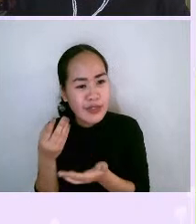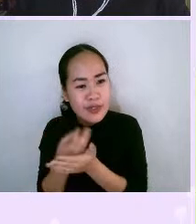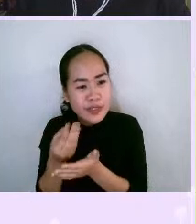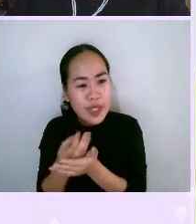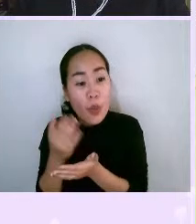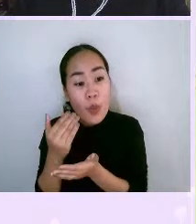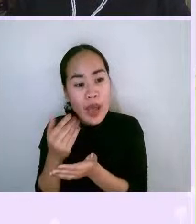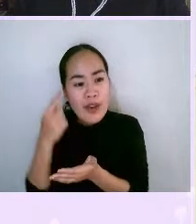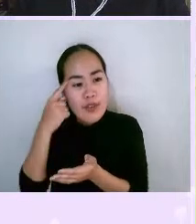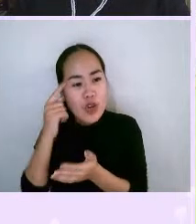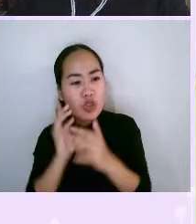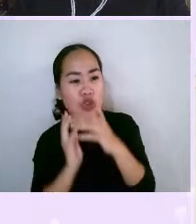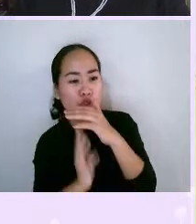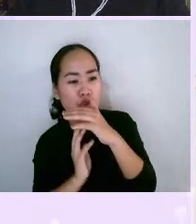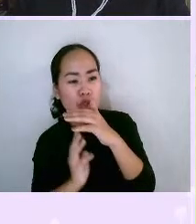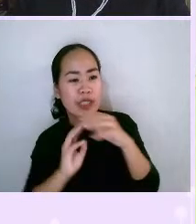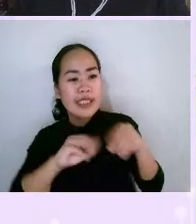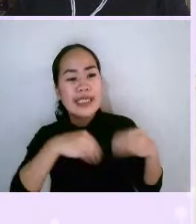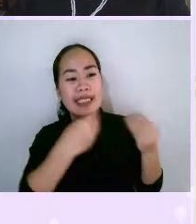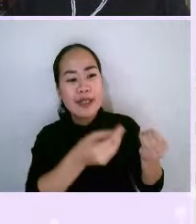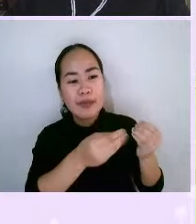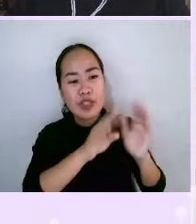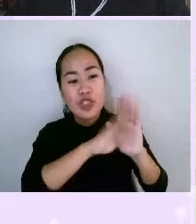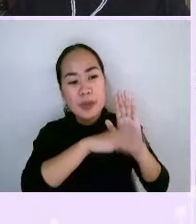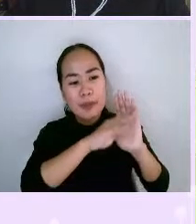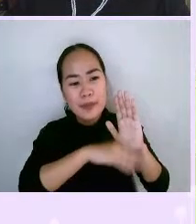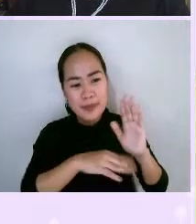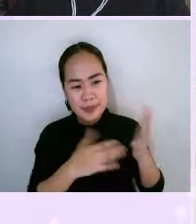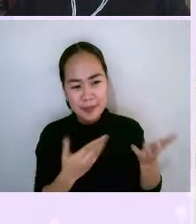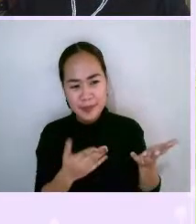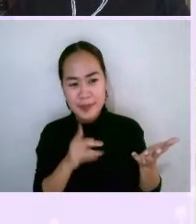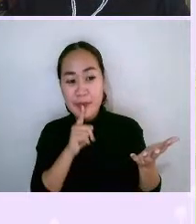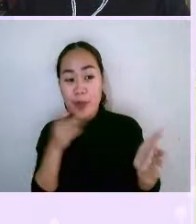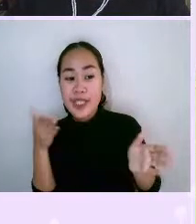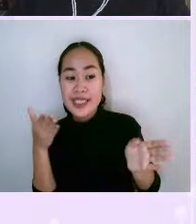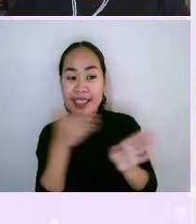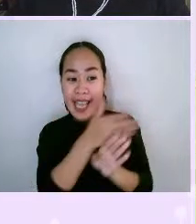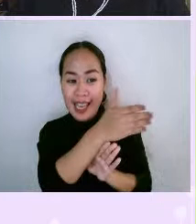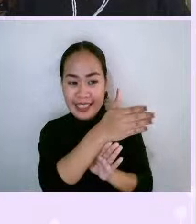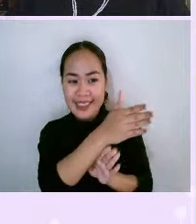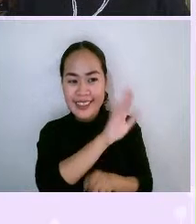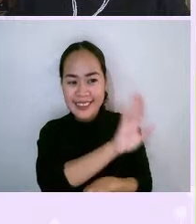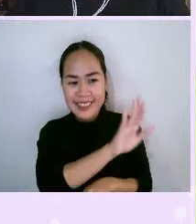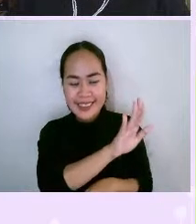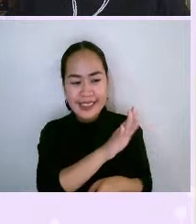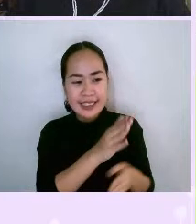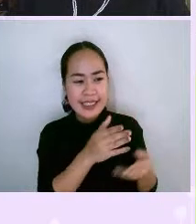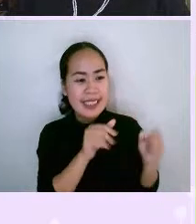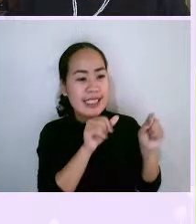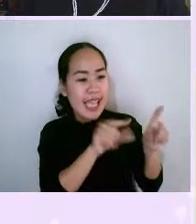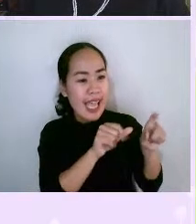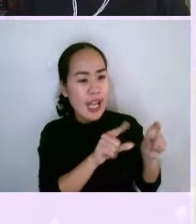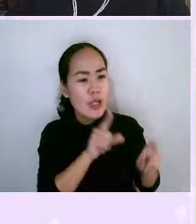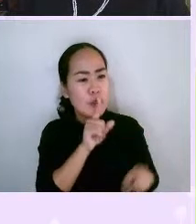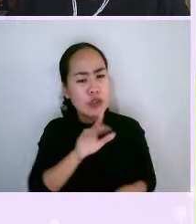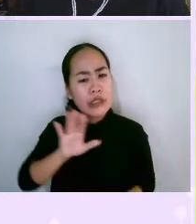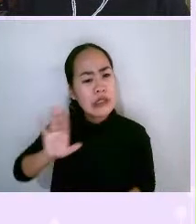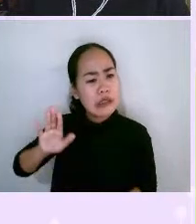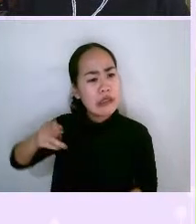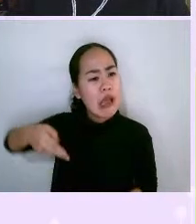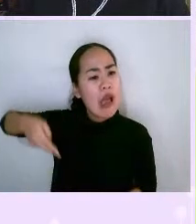ang presyo. At sila din naman, malaki din ang kanilang kinikita sa ganitong